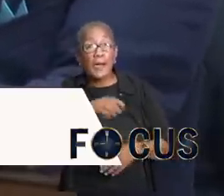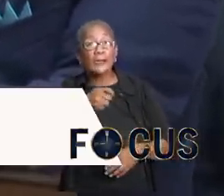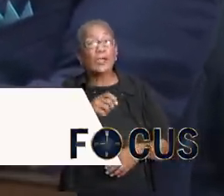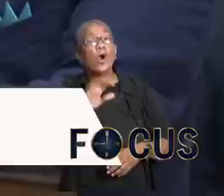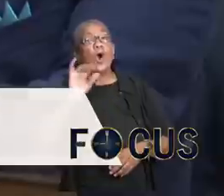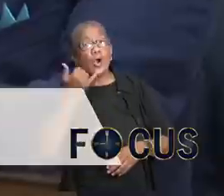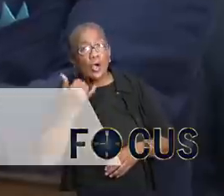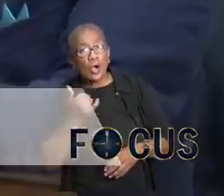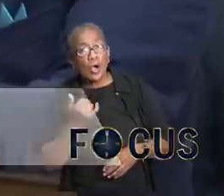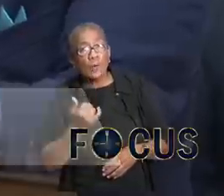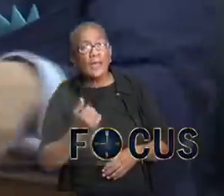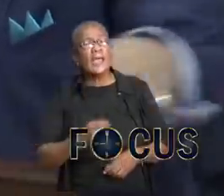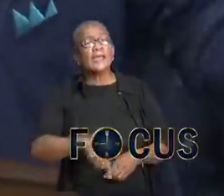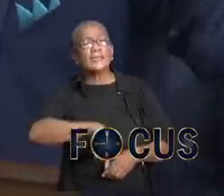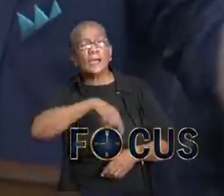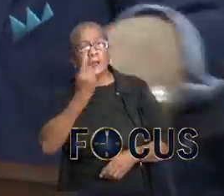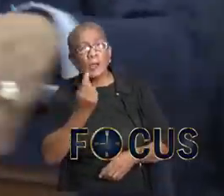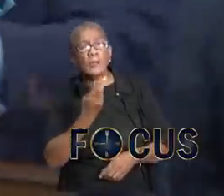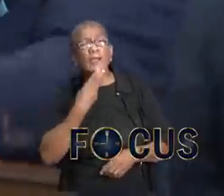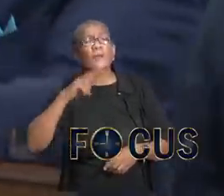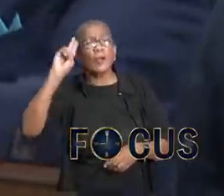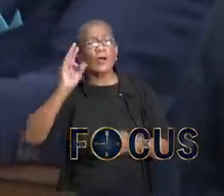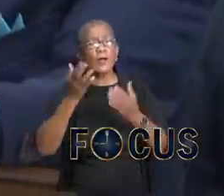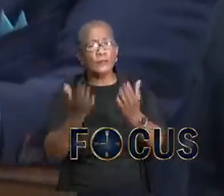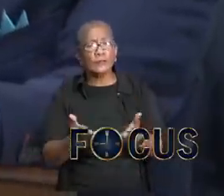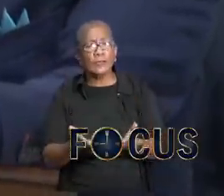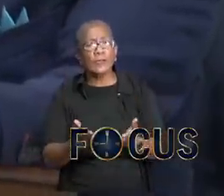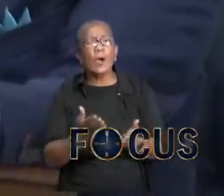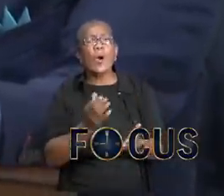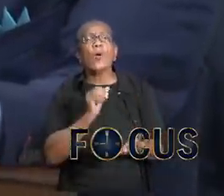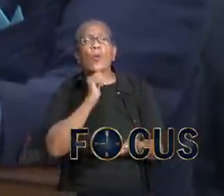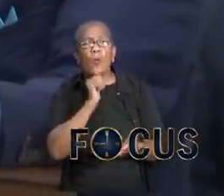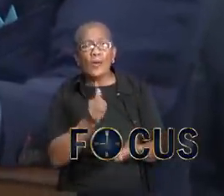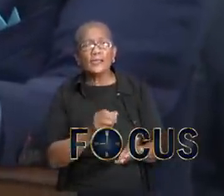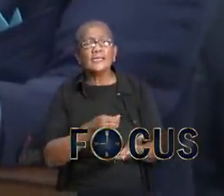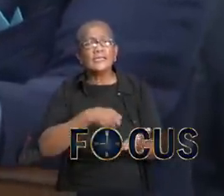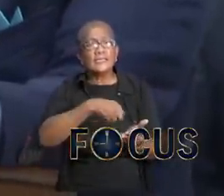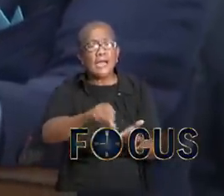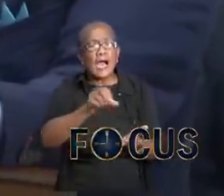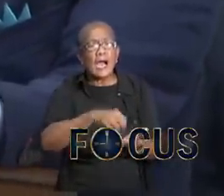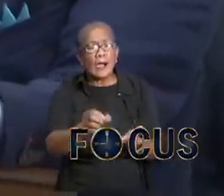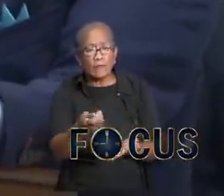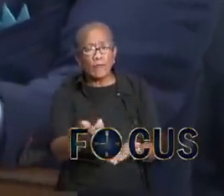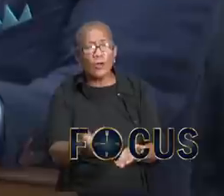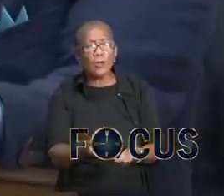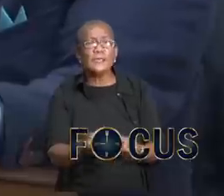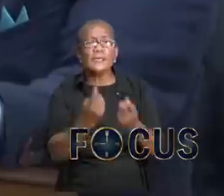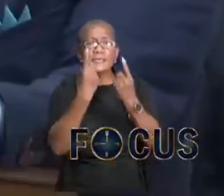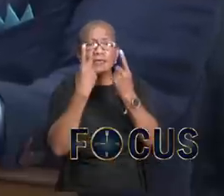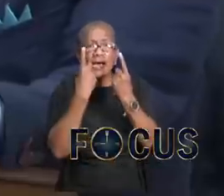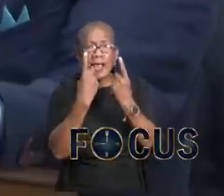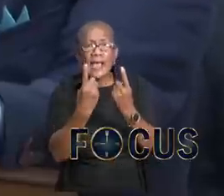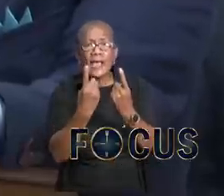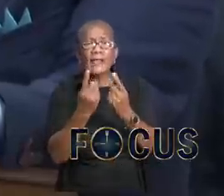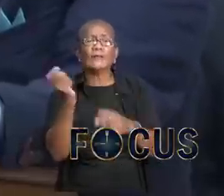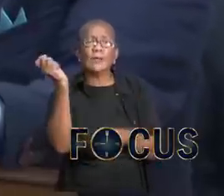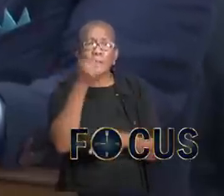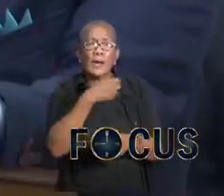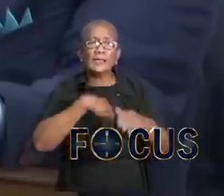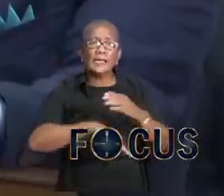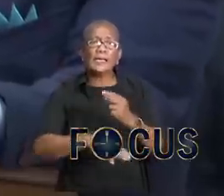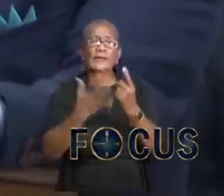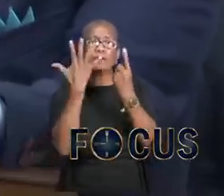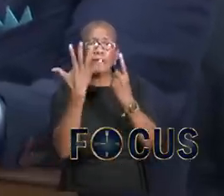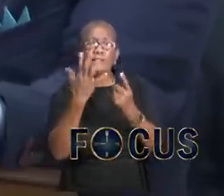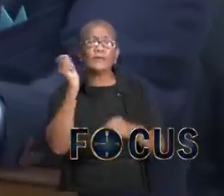meer beloftes ingelost worden dan datgene wat in het boekwerk is afgelost. in de 11e maand, in de 15e